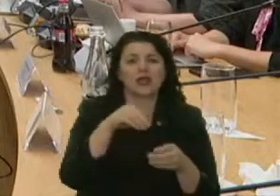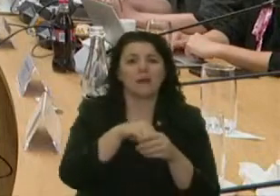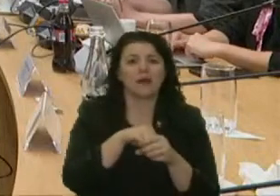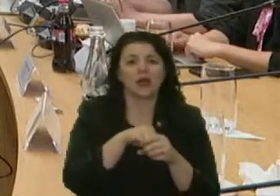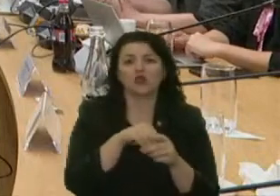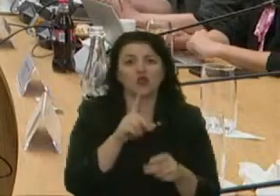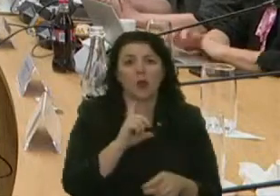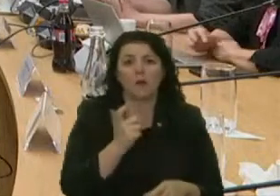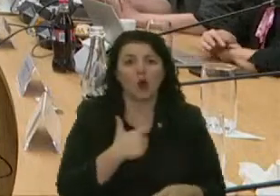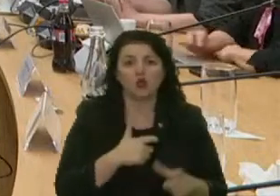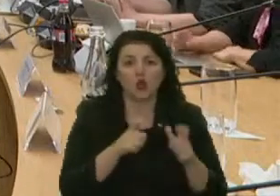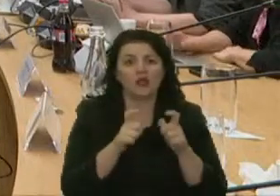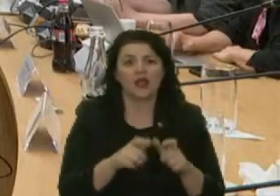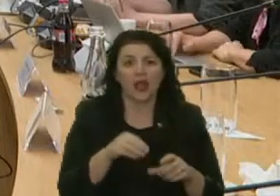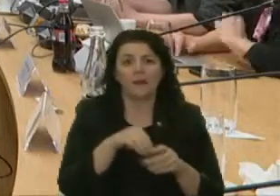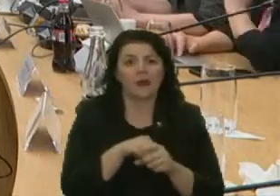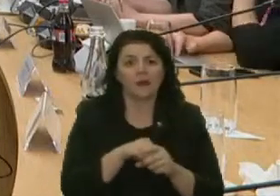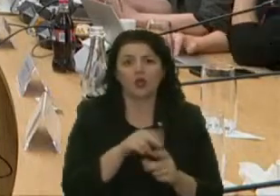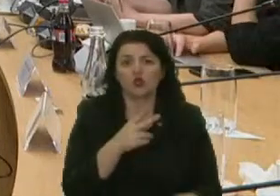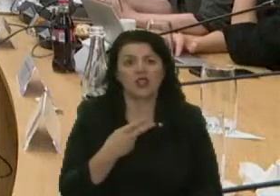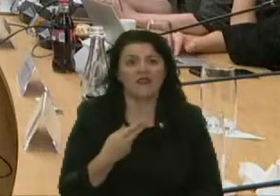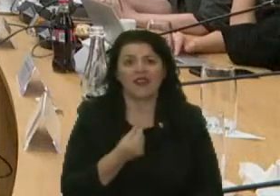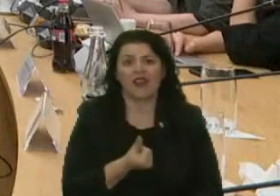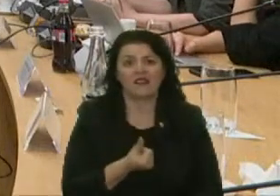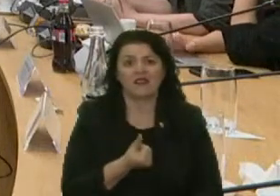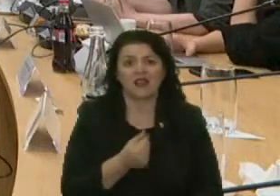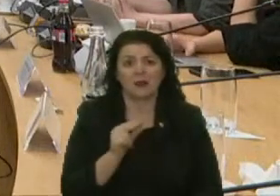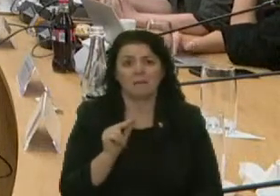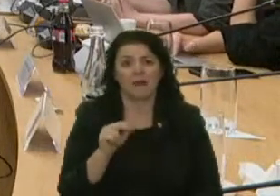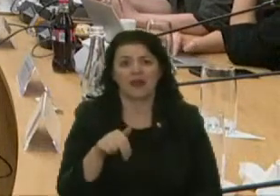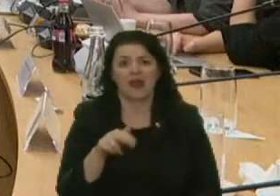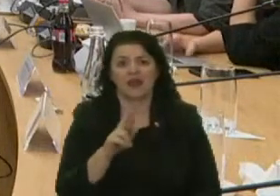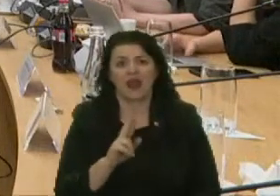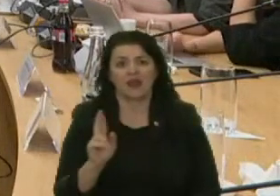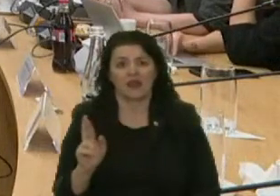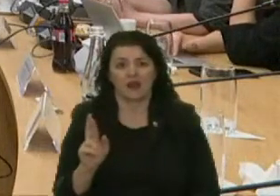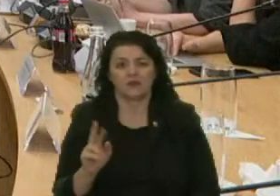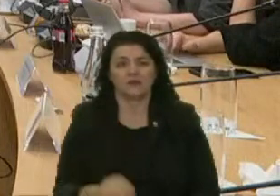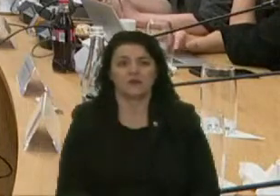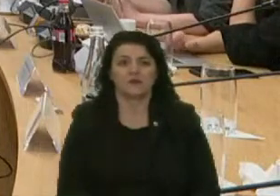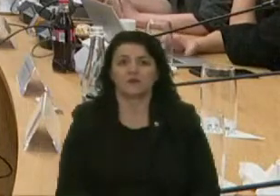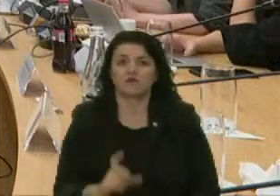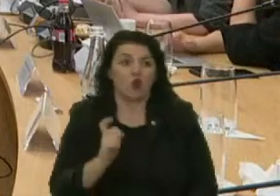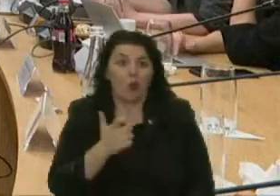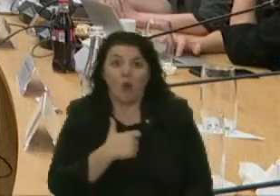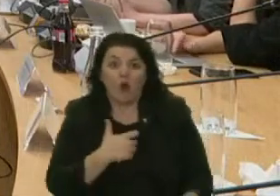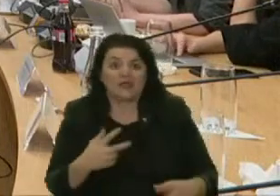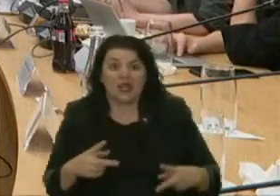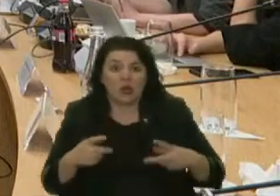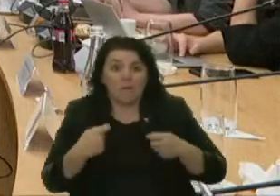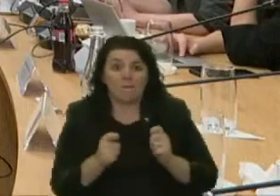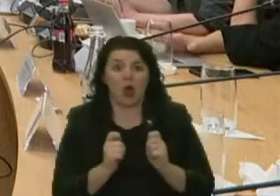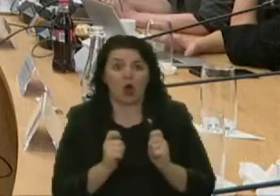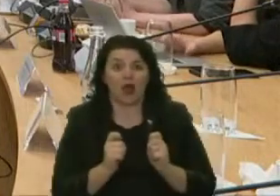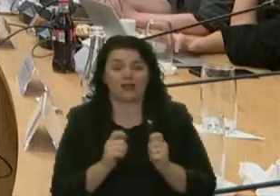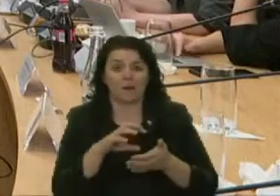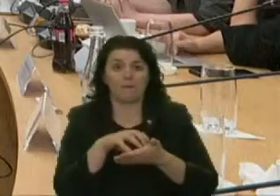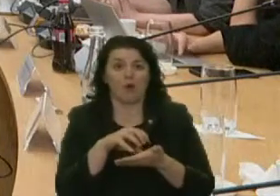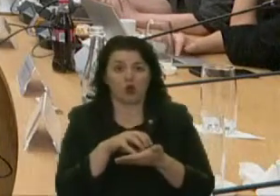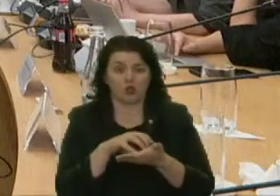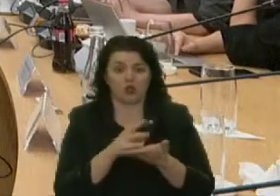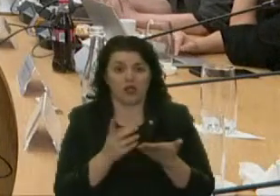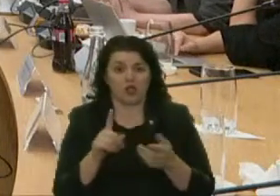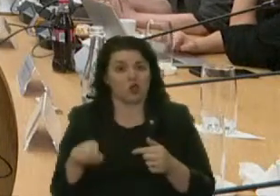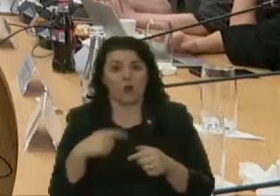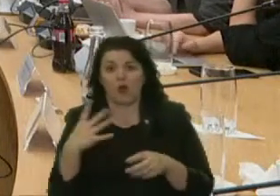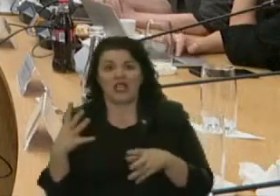înființezi unitate de implementare că nu se finanțează din pnrr și Pe de altă parte nu poți că ești blocat că am număr de posturi de organigramă dincolo Nu